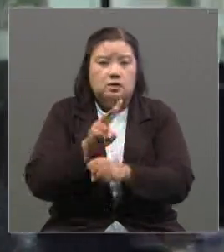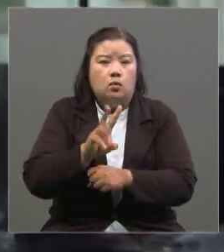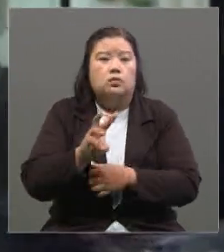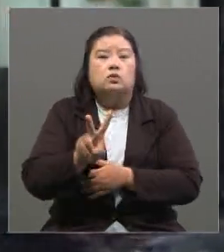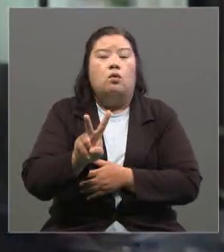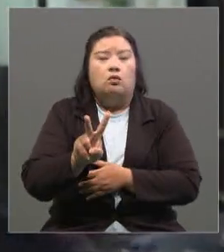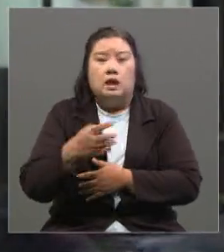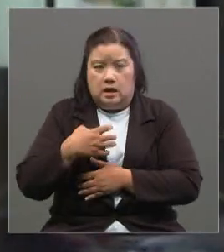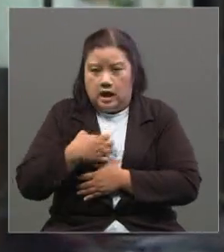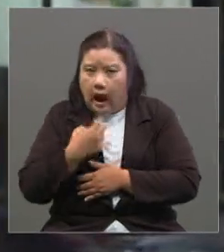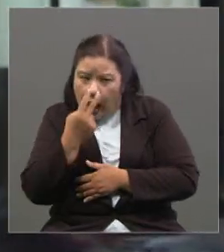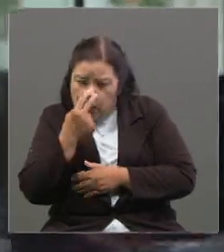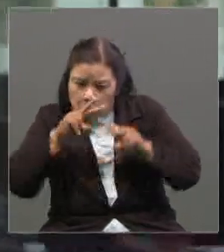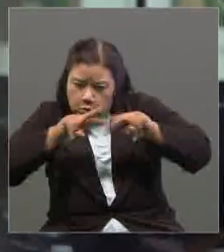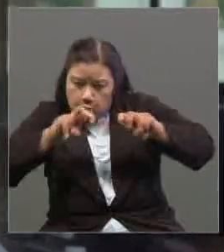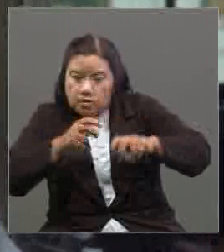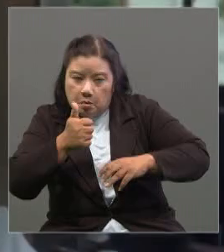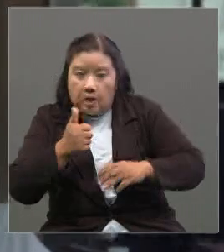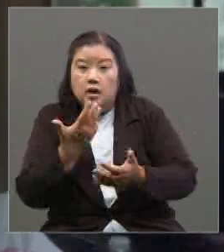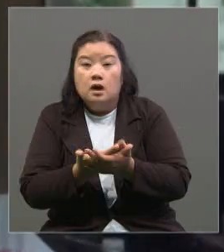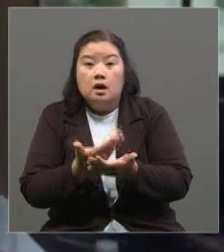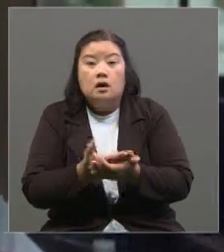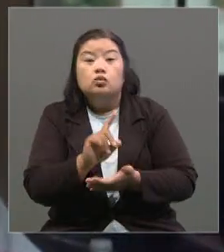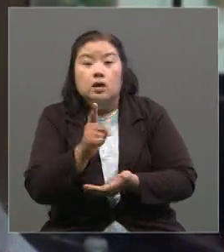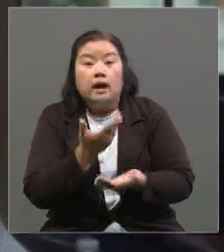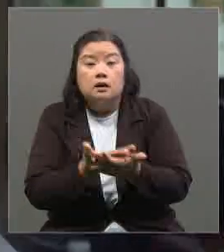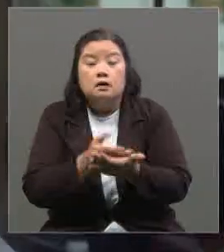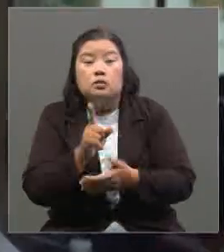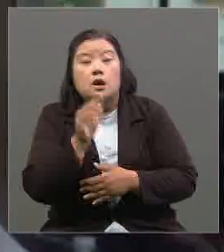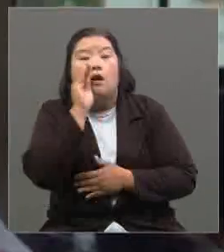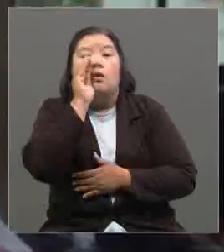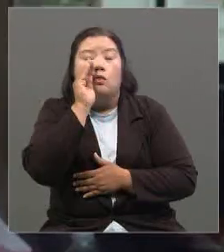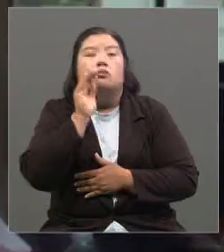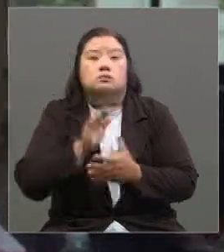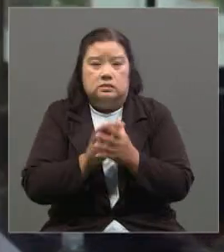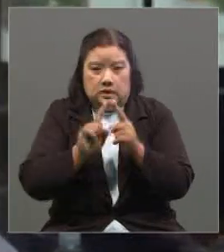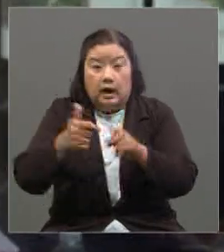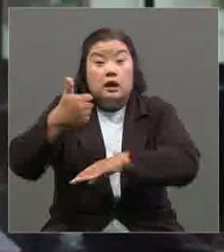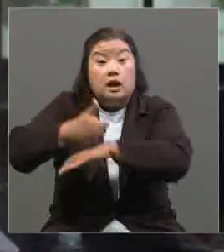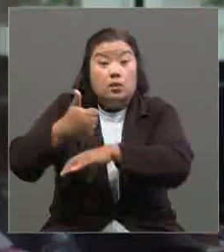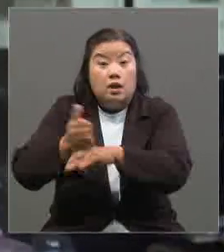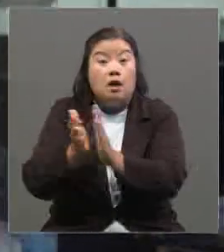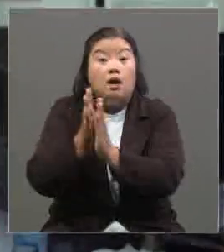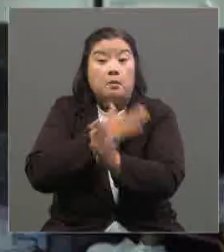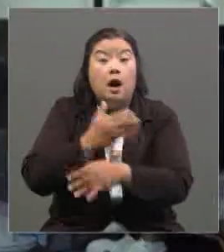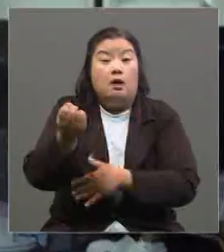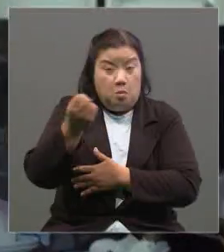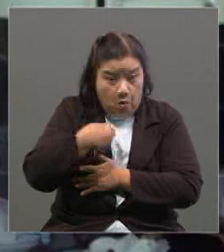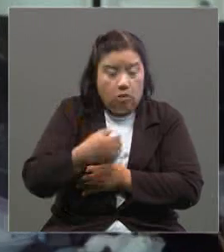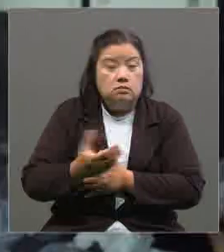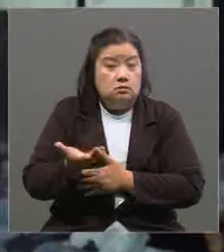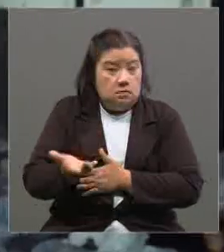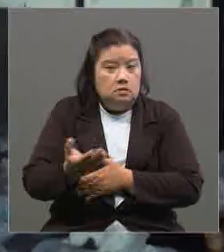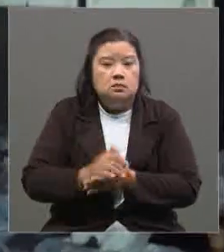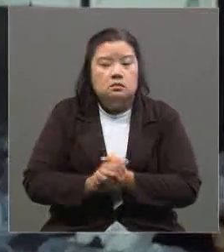ด้วยหรือมันเมื่อสักครู่จะเห็นชาวบ้านตะโกนพร้อมๆกันว่าเงินวัดจูไนท์เงินวัดจุไรนะฮะแต่เราก็ต้องสั่งเจ้าอาวาสด้วยแต่ว่าเจ้าอาวาสเนี่ย